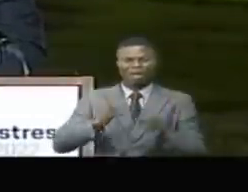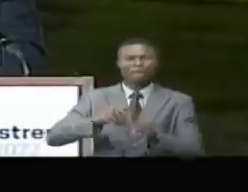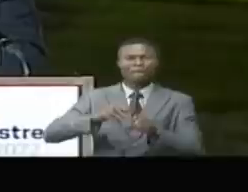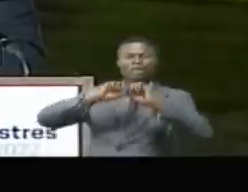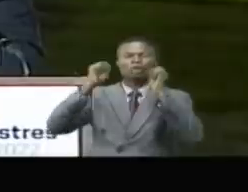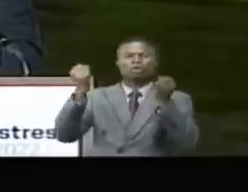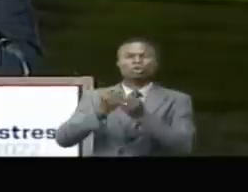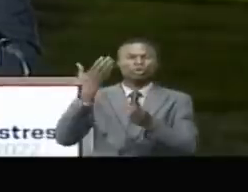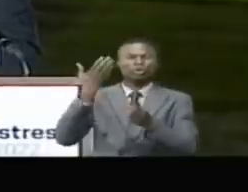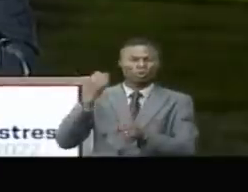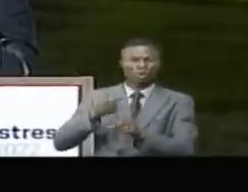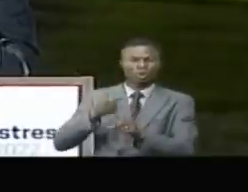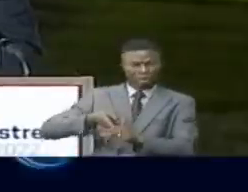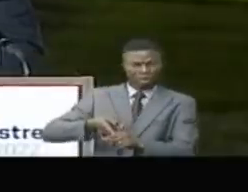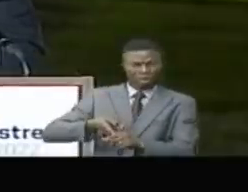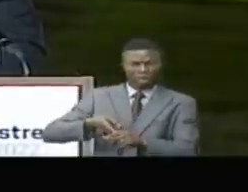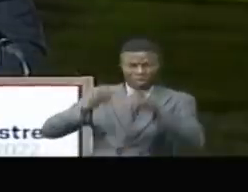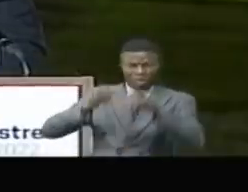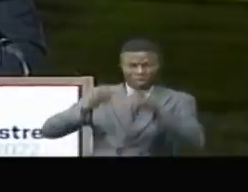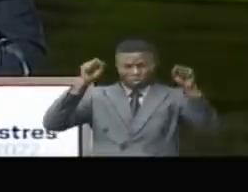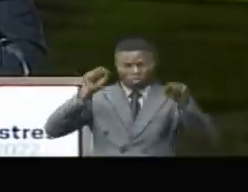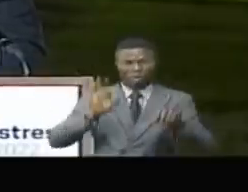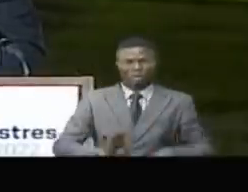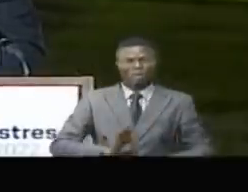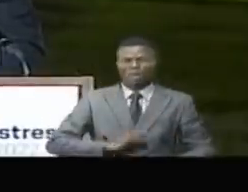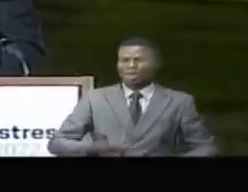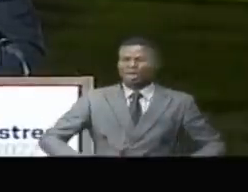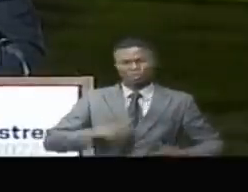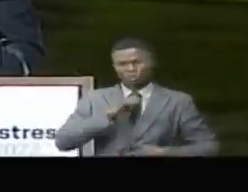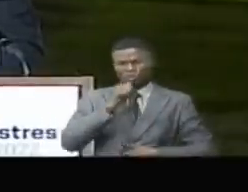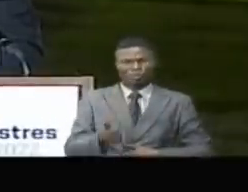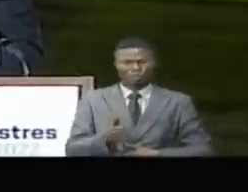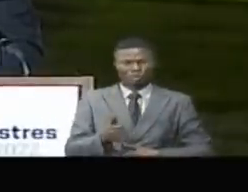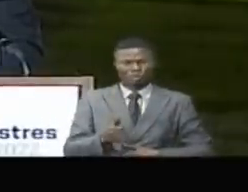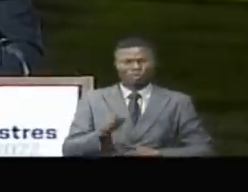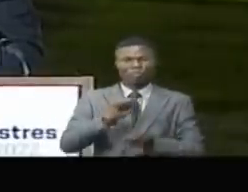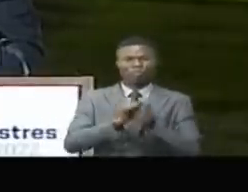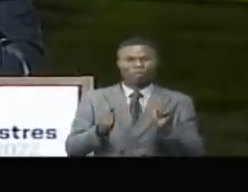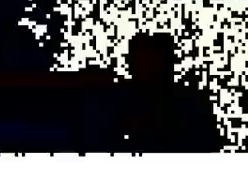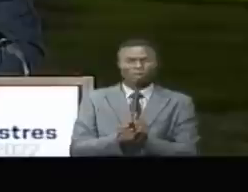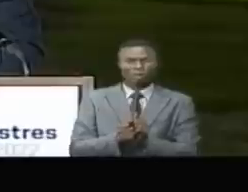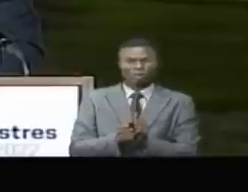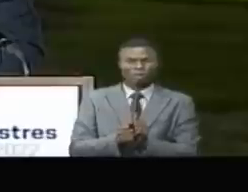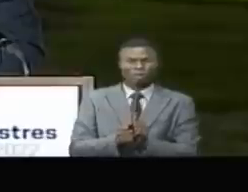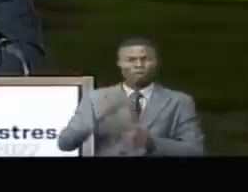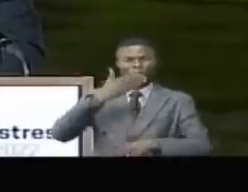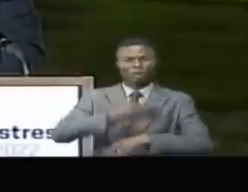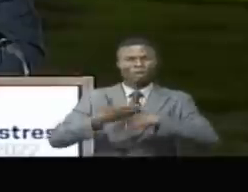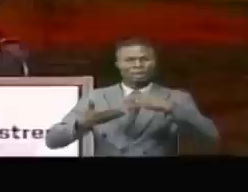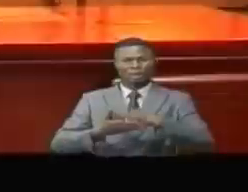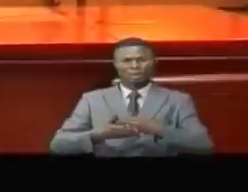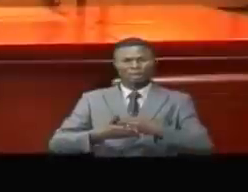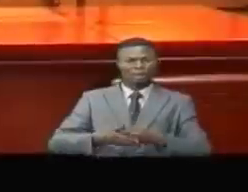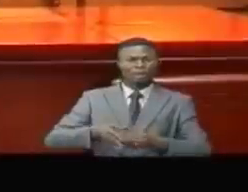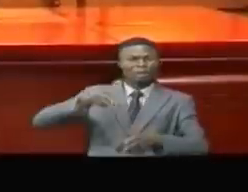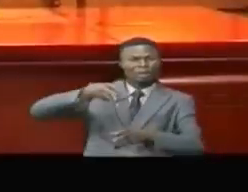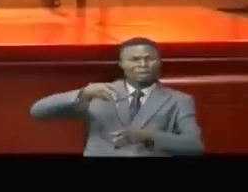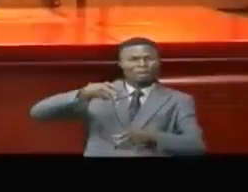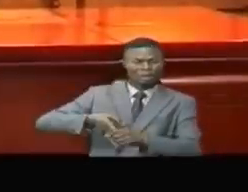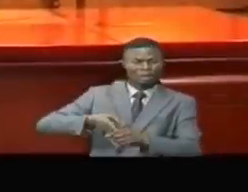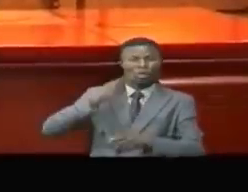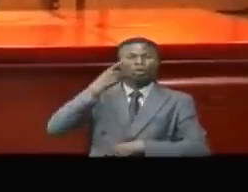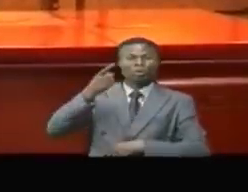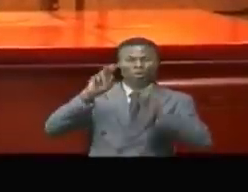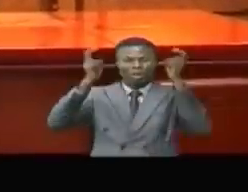stations-service. Le président de la République a déploré les phénomènes croissants de construction des stations-service qui s'observent